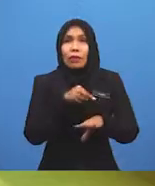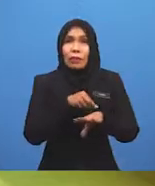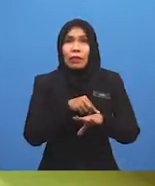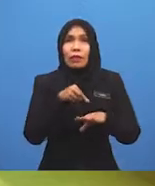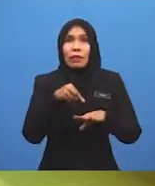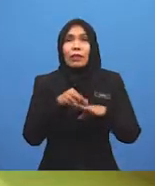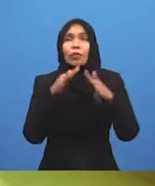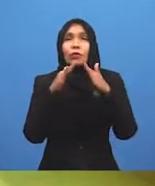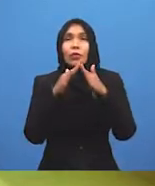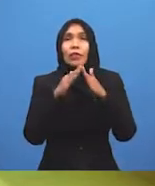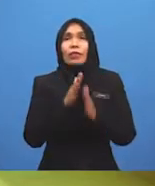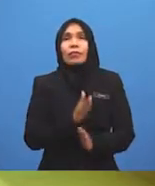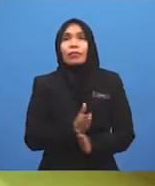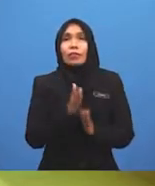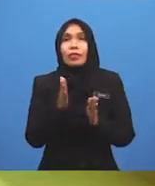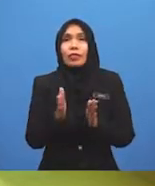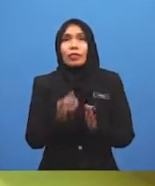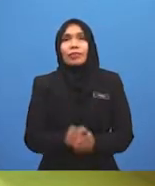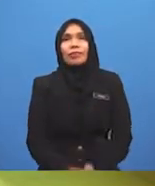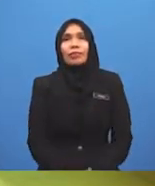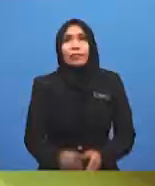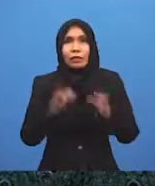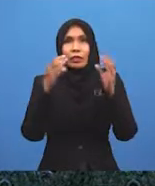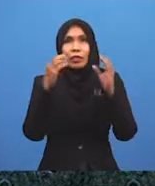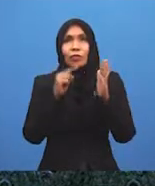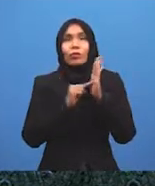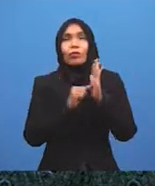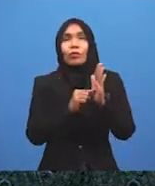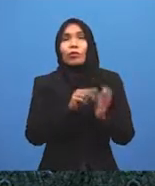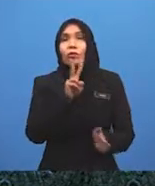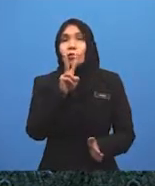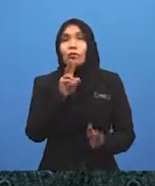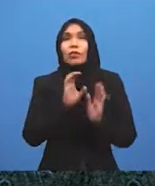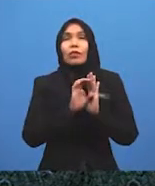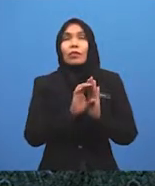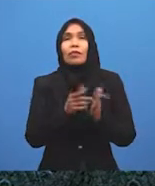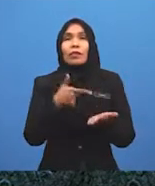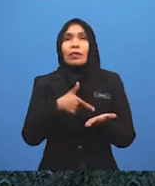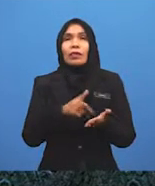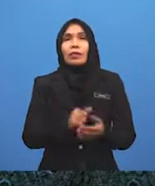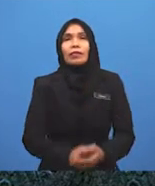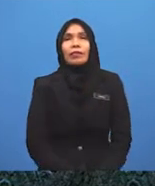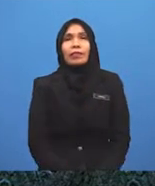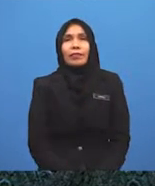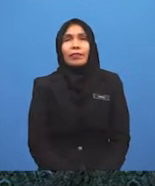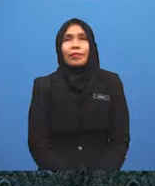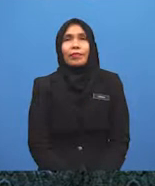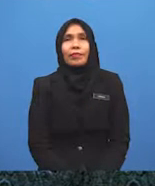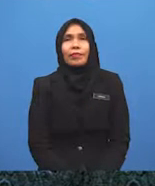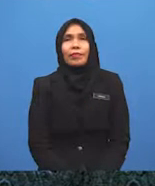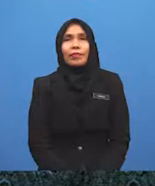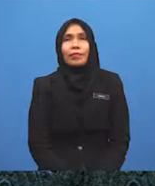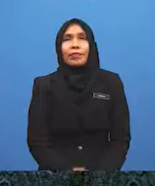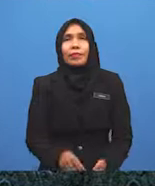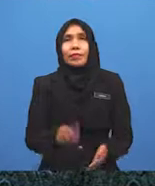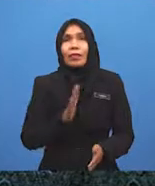Baik, cikgu tunjukkan dua gambar lagi. Cuba pilih adab bercakap yang manakah